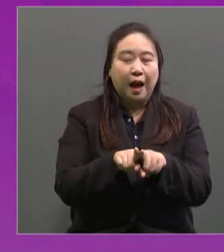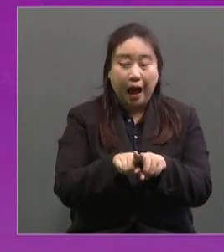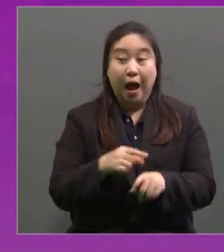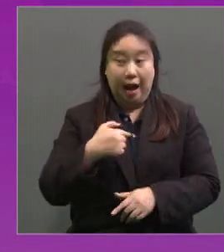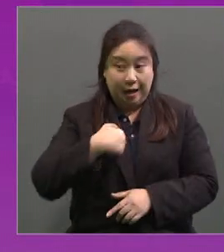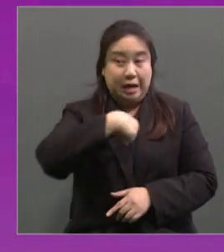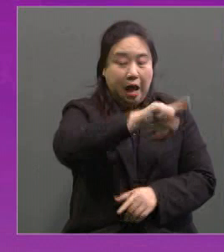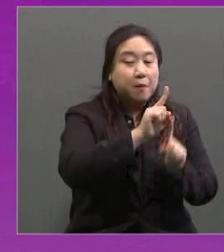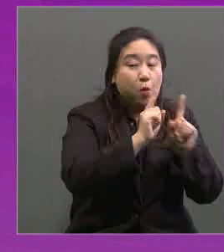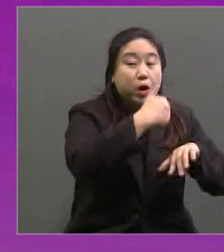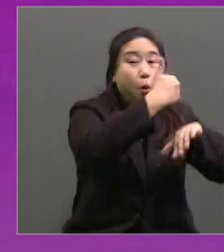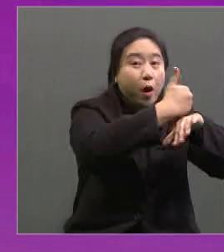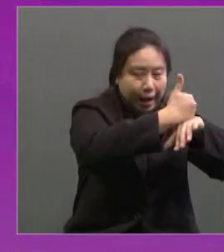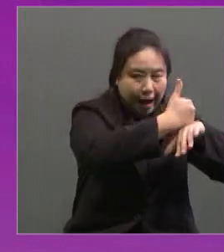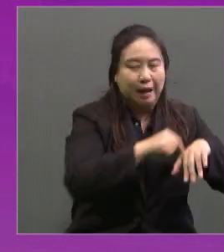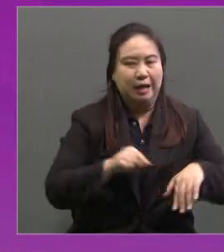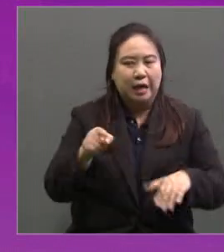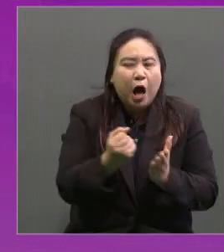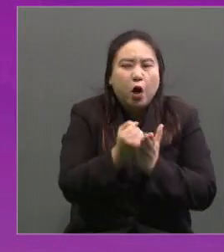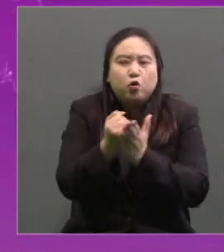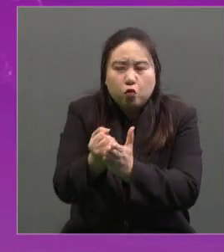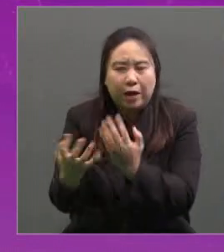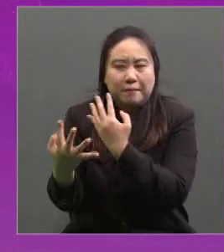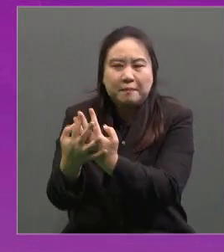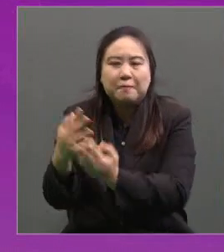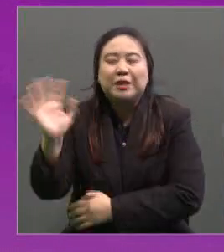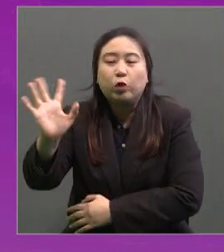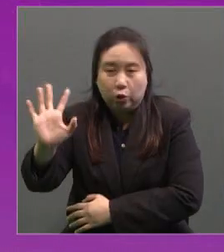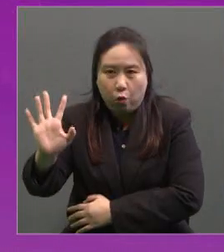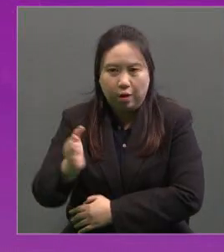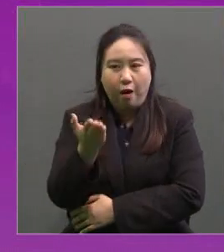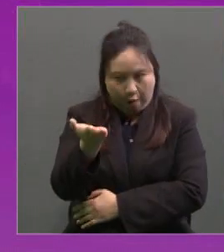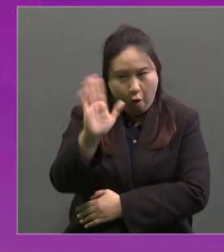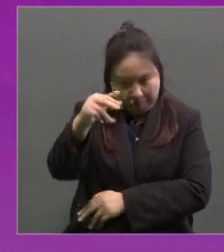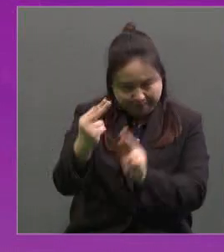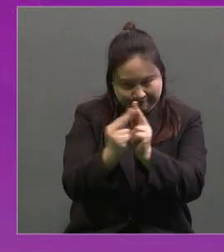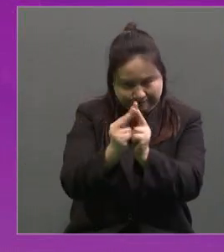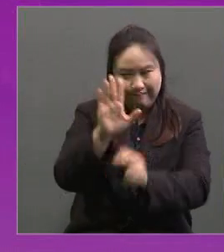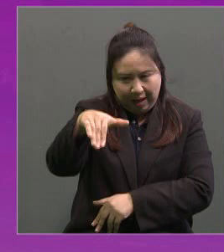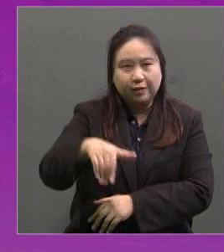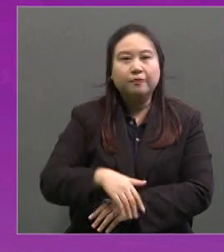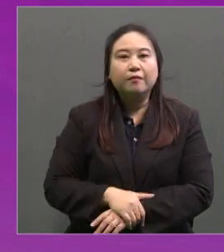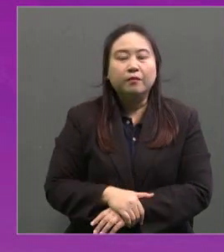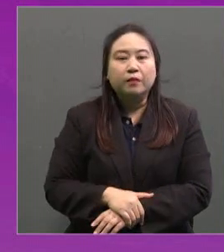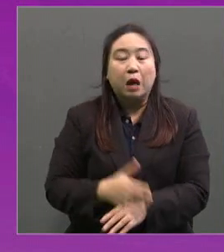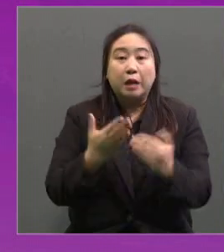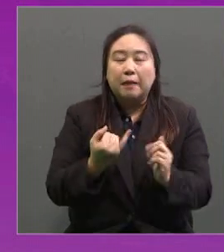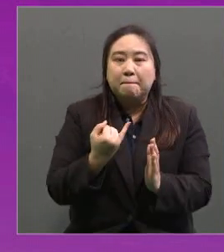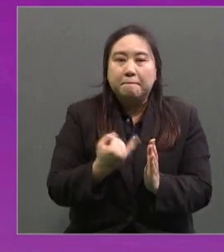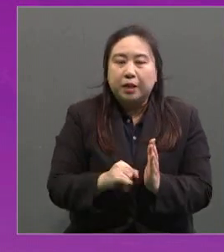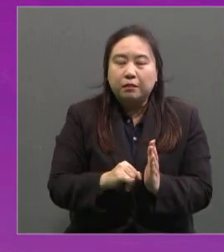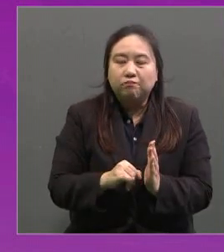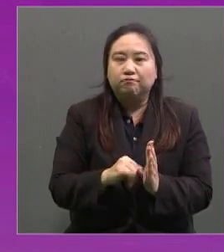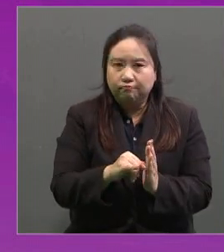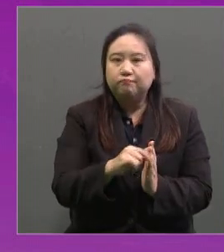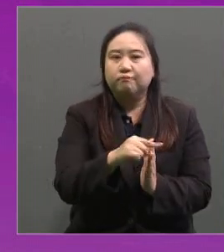กับนายให้เพื่อให้แฟนไม่ต้องติดคุกกก็ขอมีความสัมพันธ์ด้วยโอ้โหอันนี้เข้าข่ายพรบอุ้มหาย